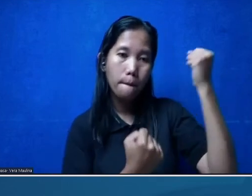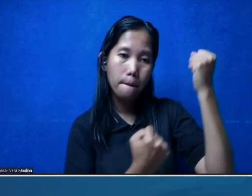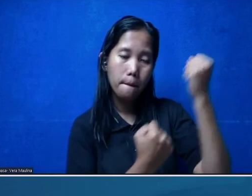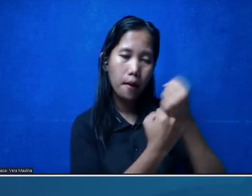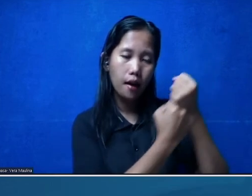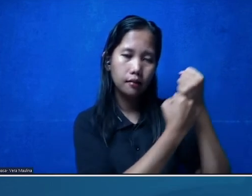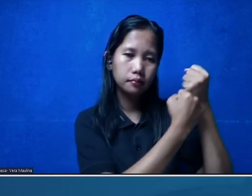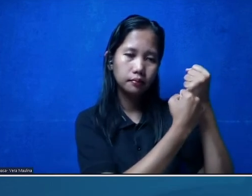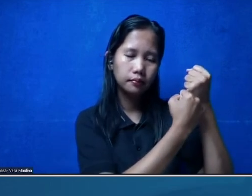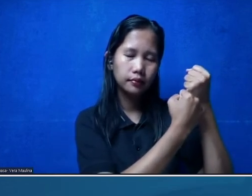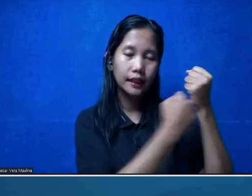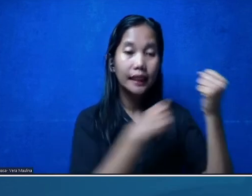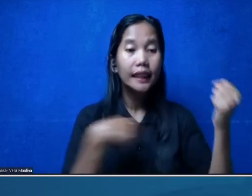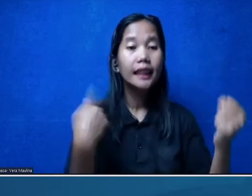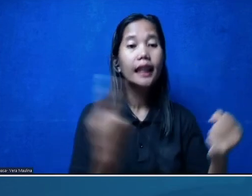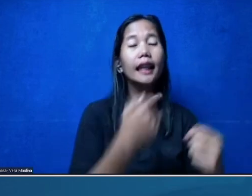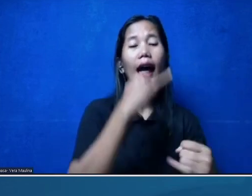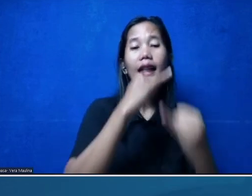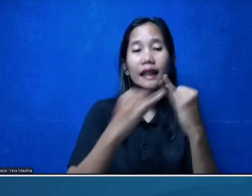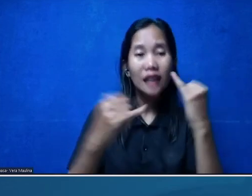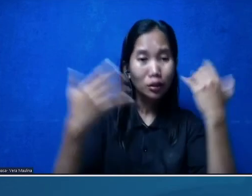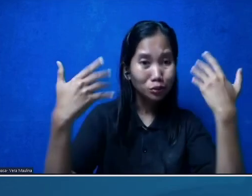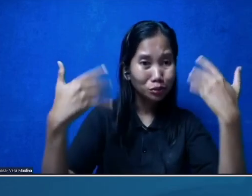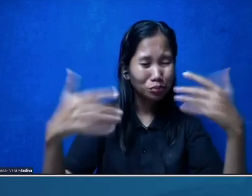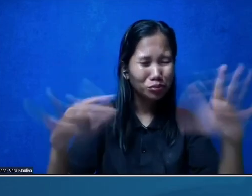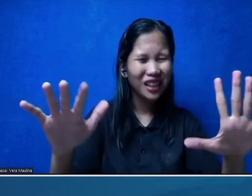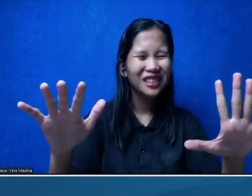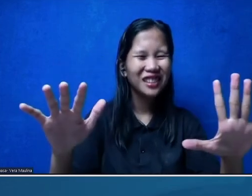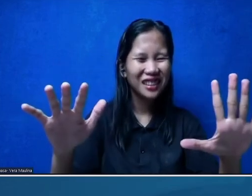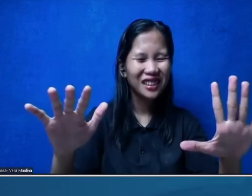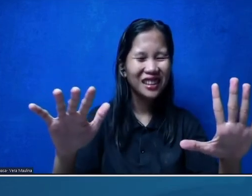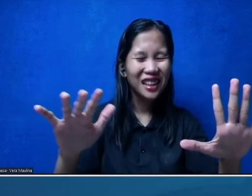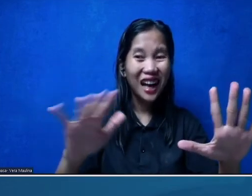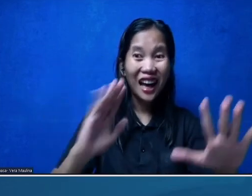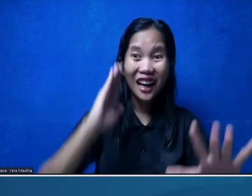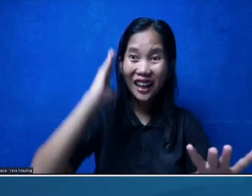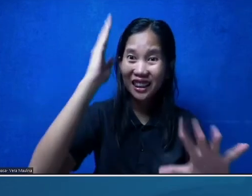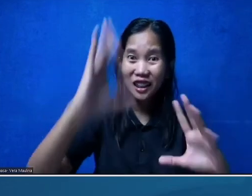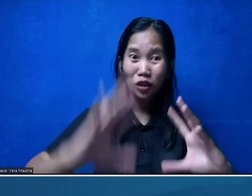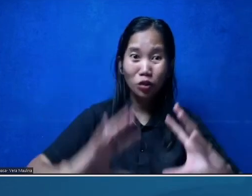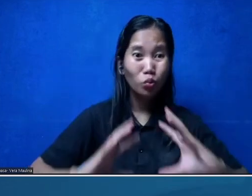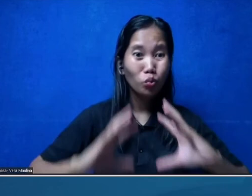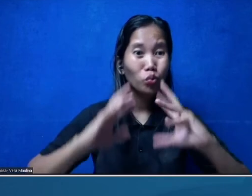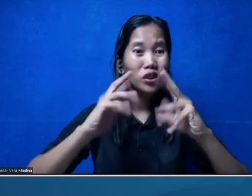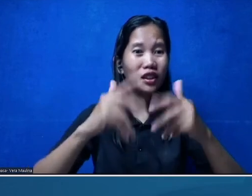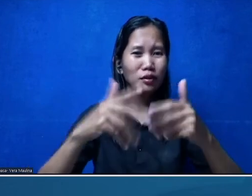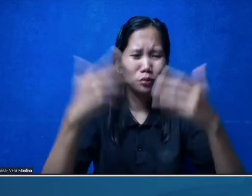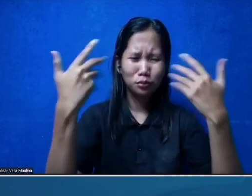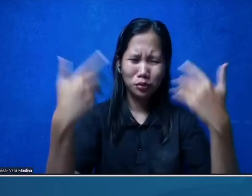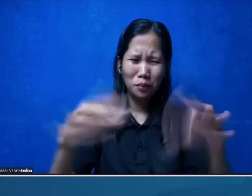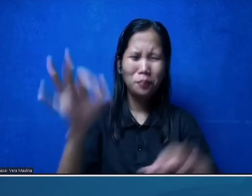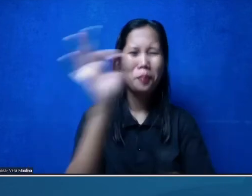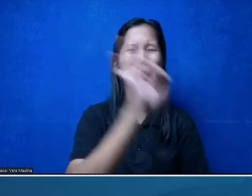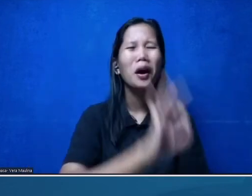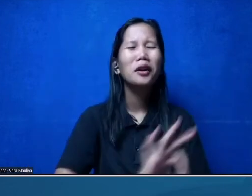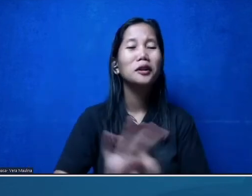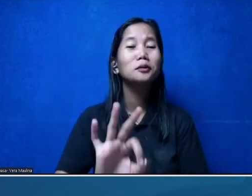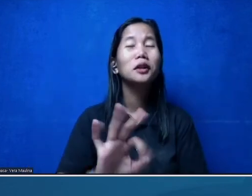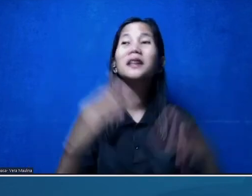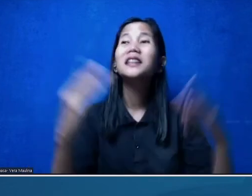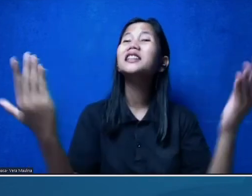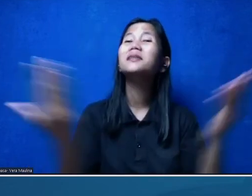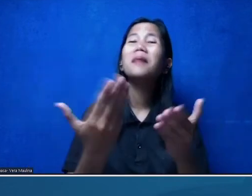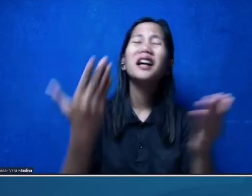nanti dunia sudah dibarui gimana dampak-dampak dosa yang diakibatkan oleh pekerjaan iblis ini akan segera